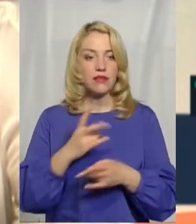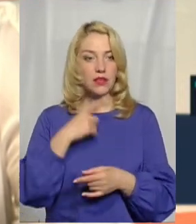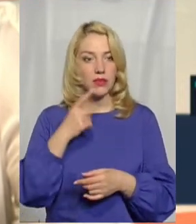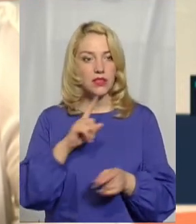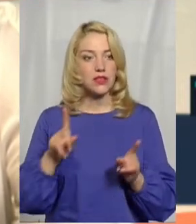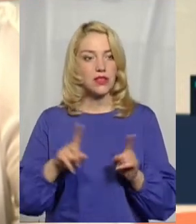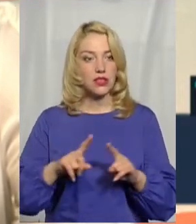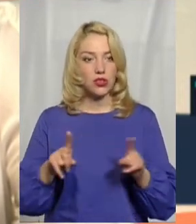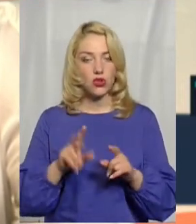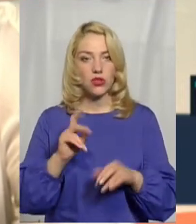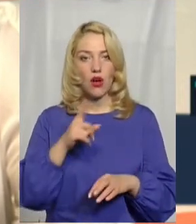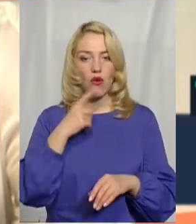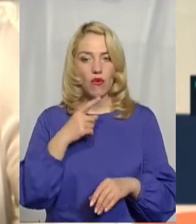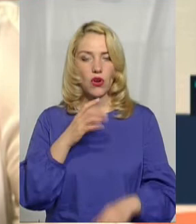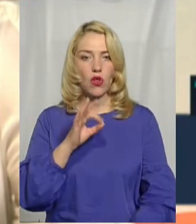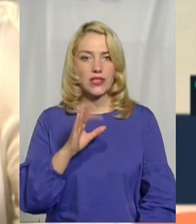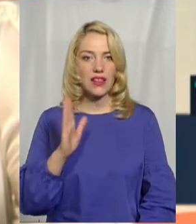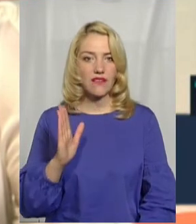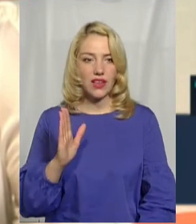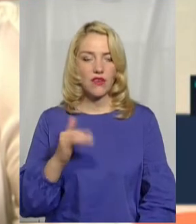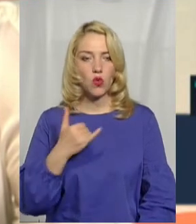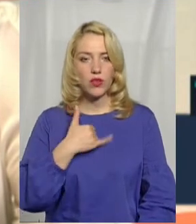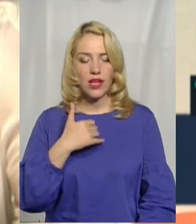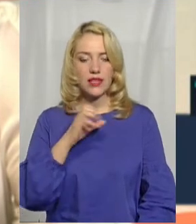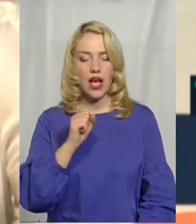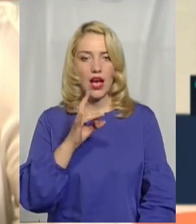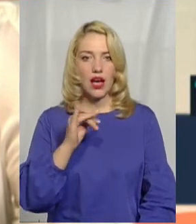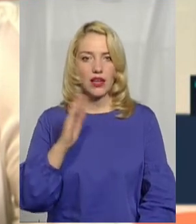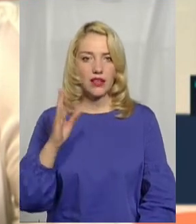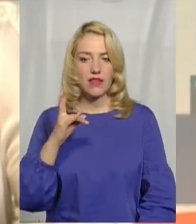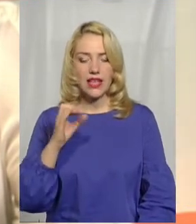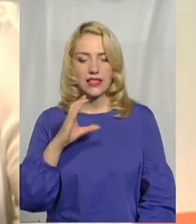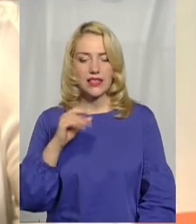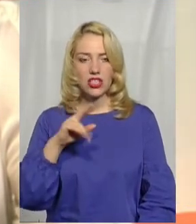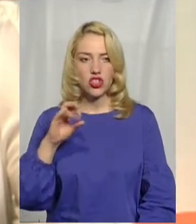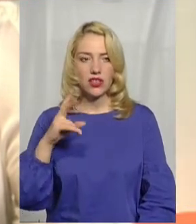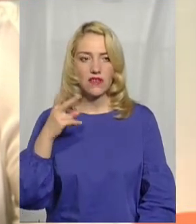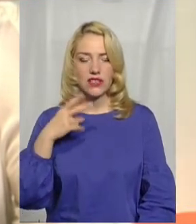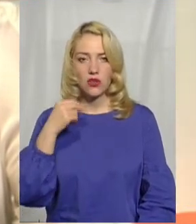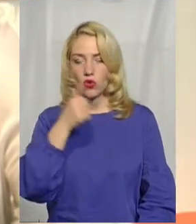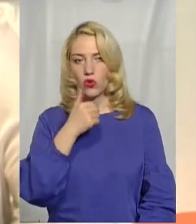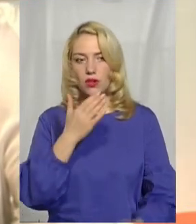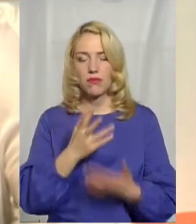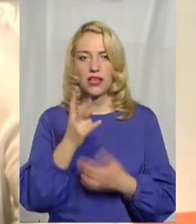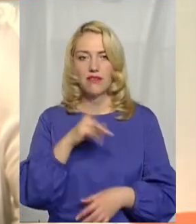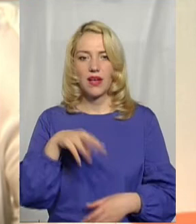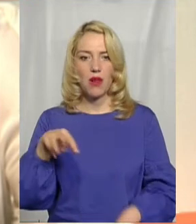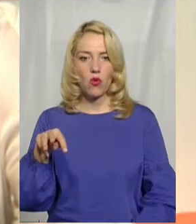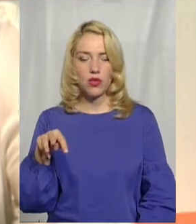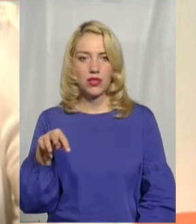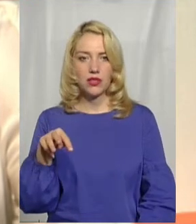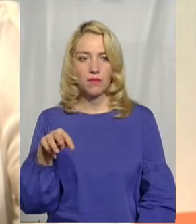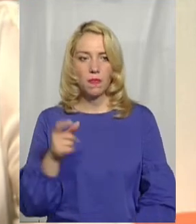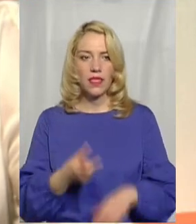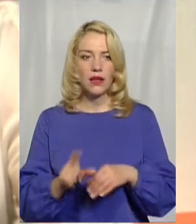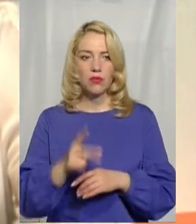як говорив Олександр Валерійович, у нас архів на січень 2020 року має 2 мільйони, там